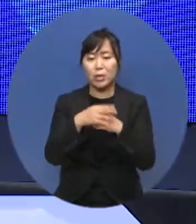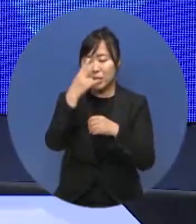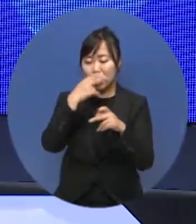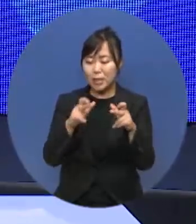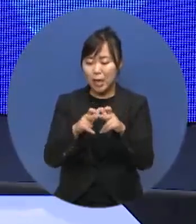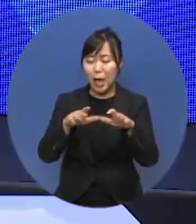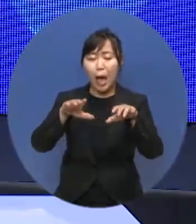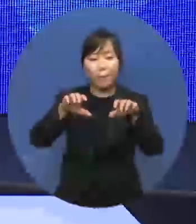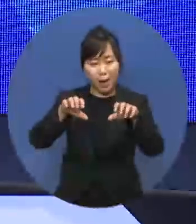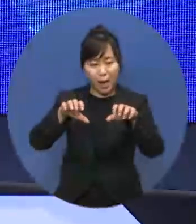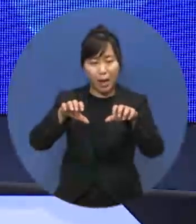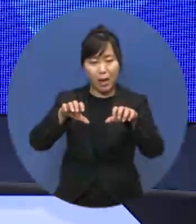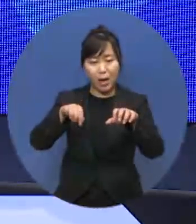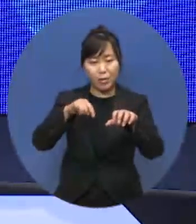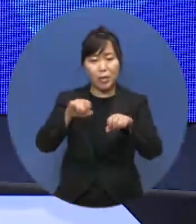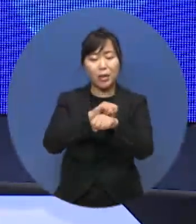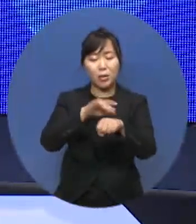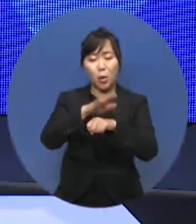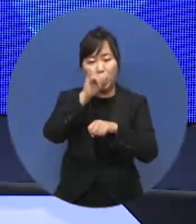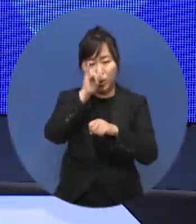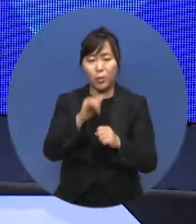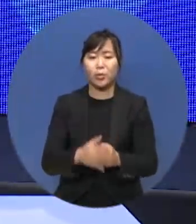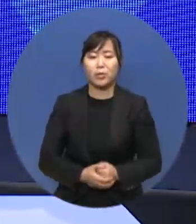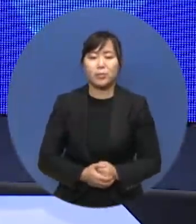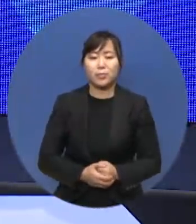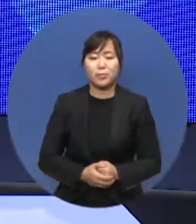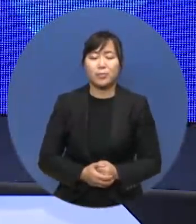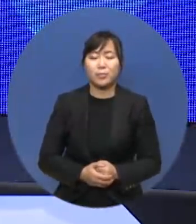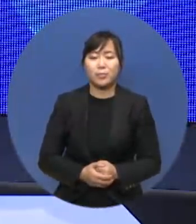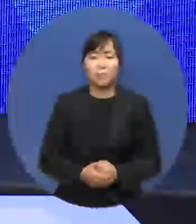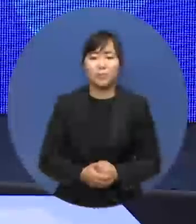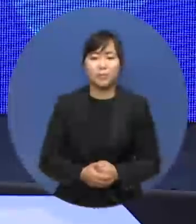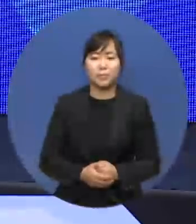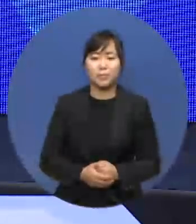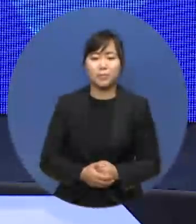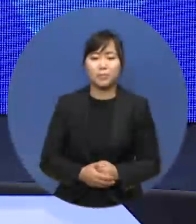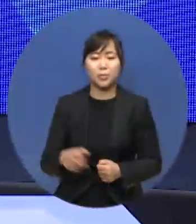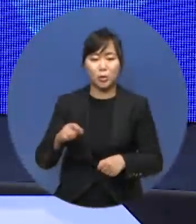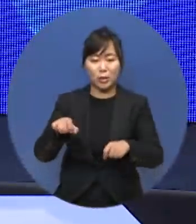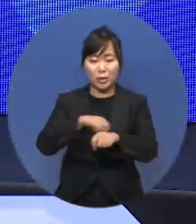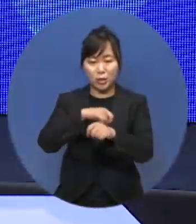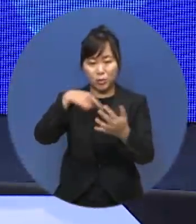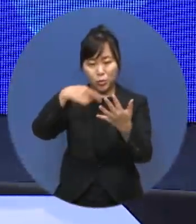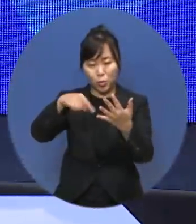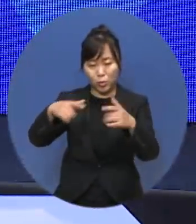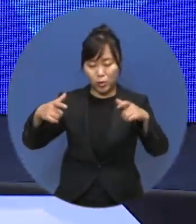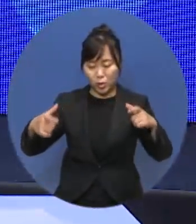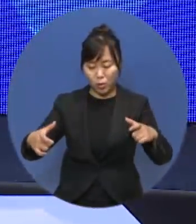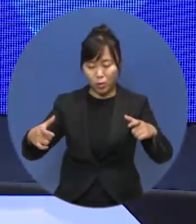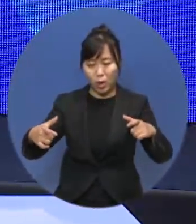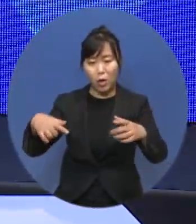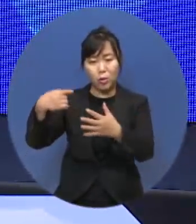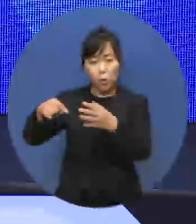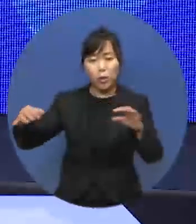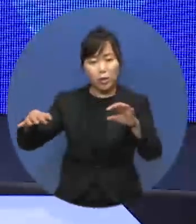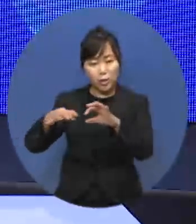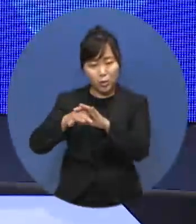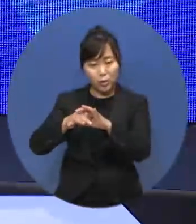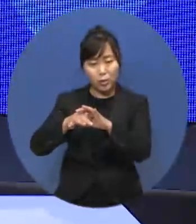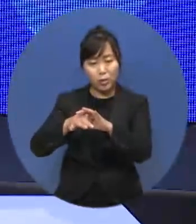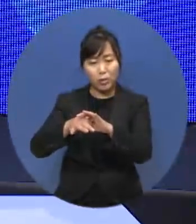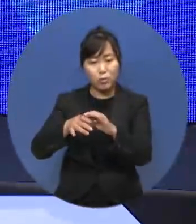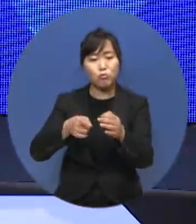안마 쪽에서도 특화형 일자리가 개발이 되어 있습니다. 그리고 또 이제 특수교육 영역과 연계를 해서 추진을 하고